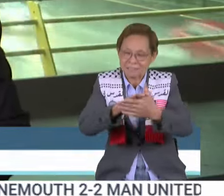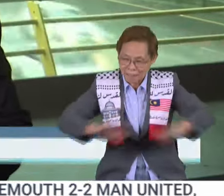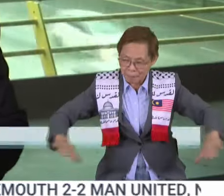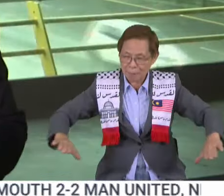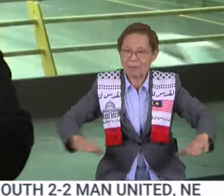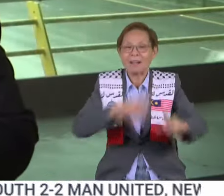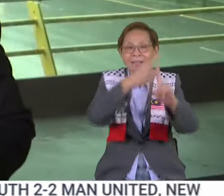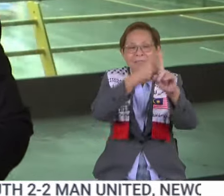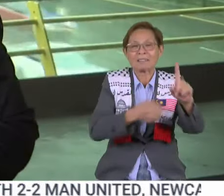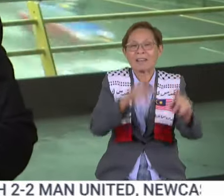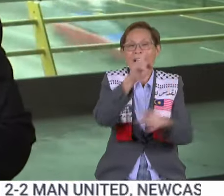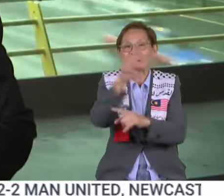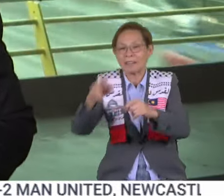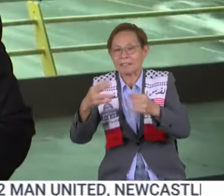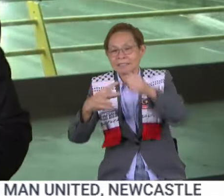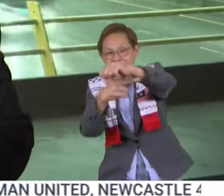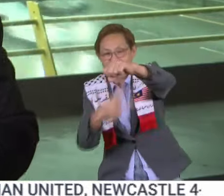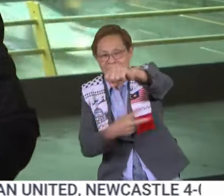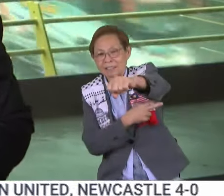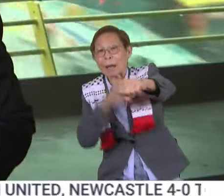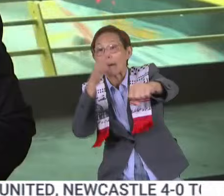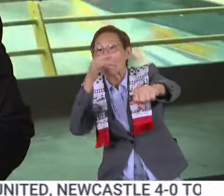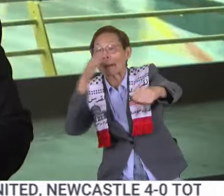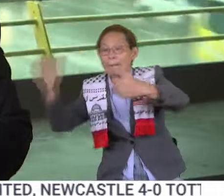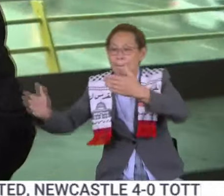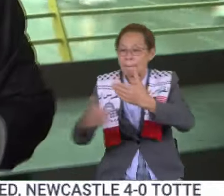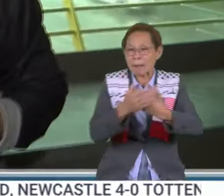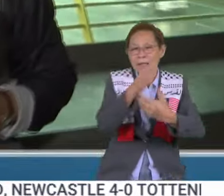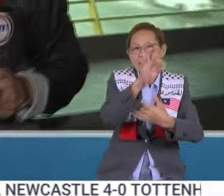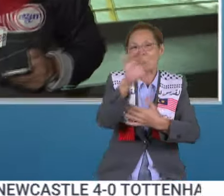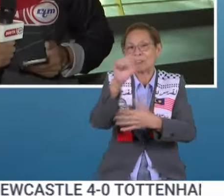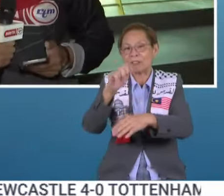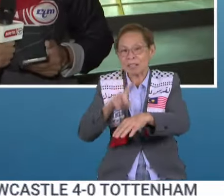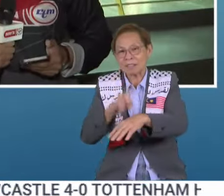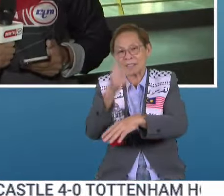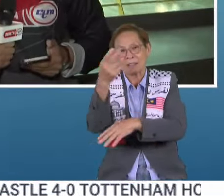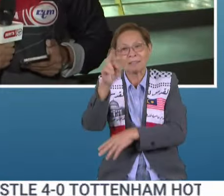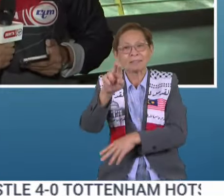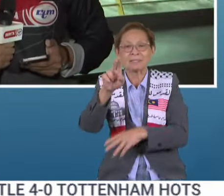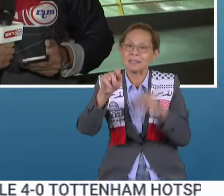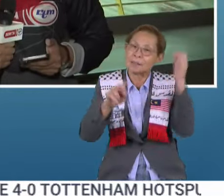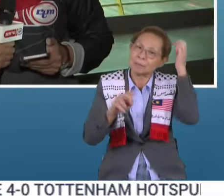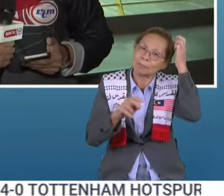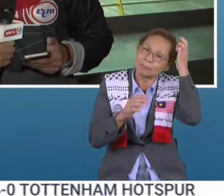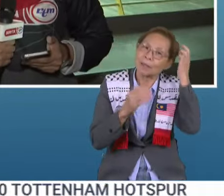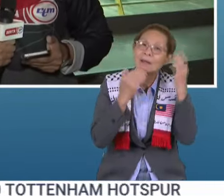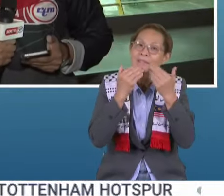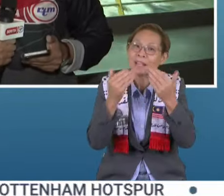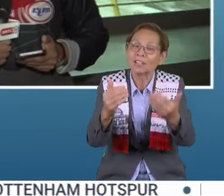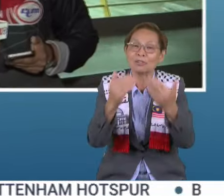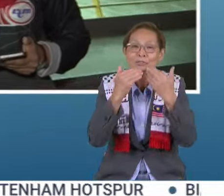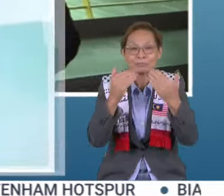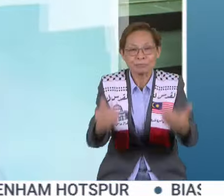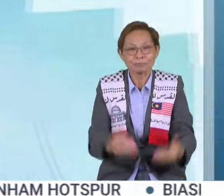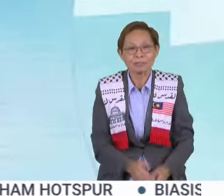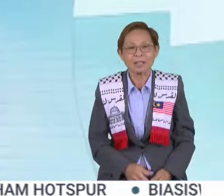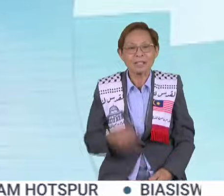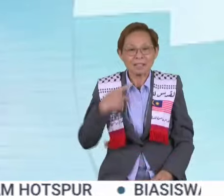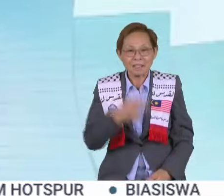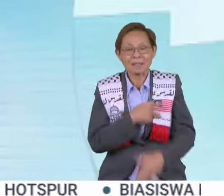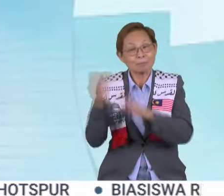dari RNR Jejantas Air Keruh. Kembali kepada Ifa di Angkasa Peri. Silakan. Baik, terima kasih Syafinas. Seterusnya